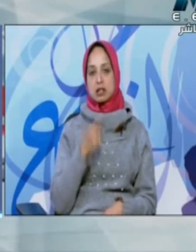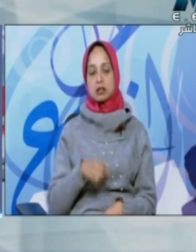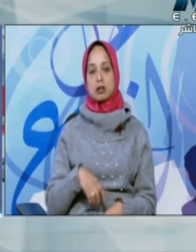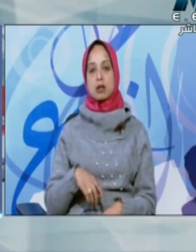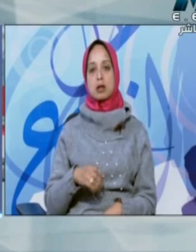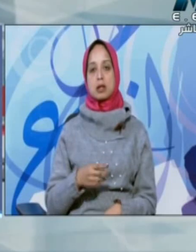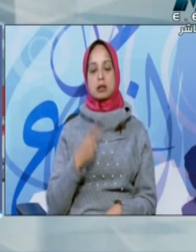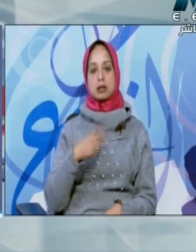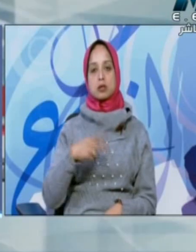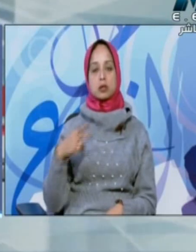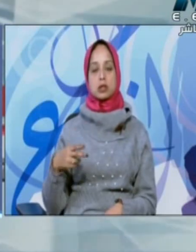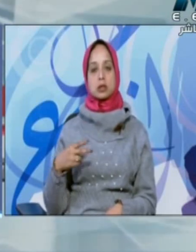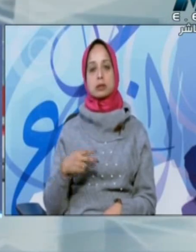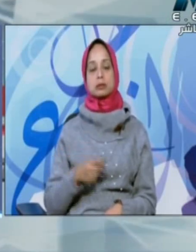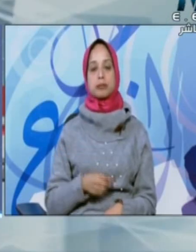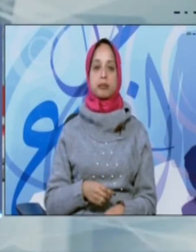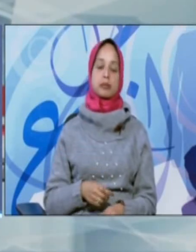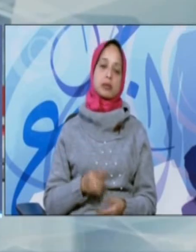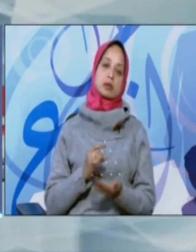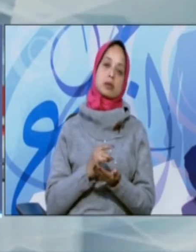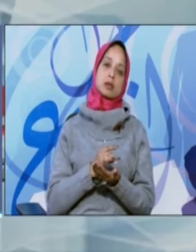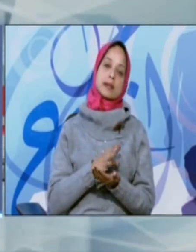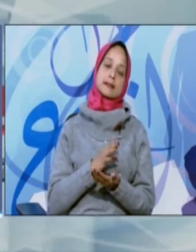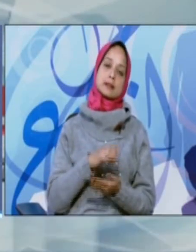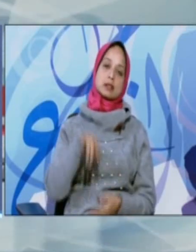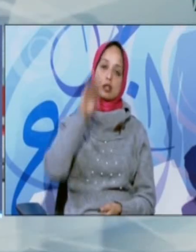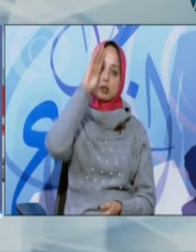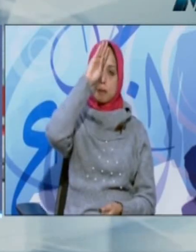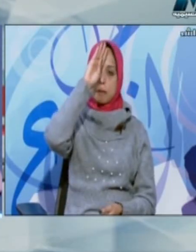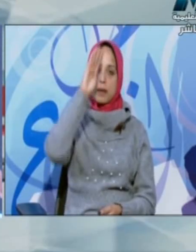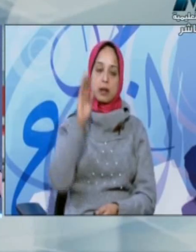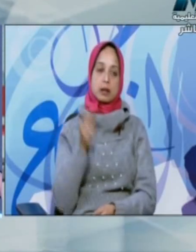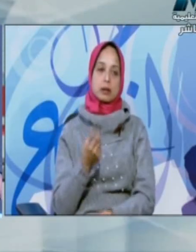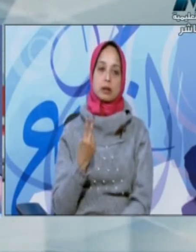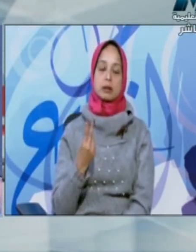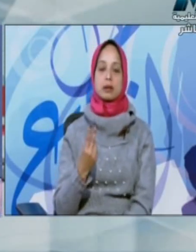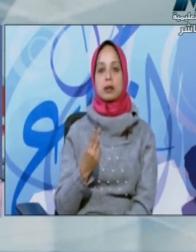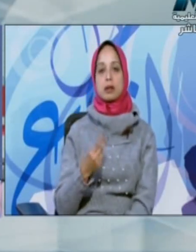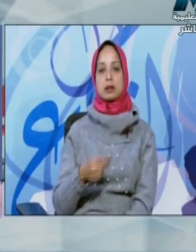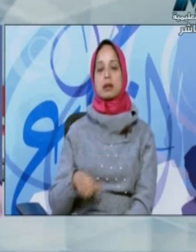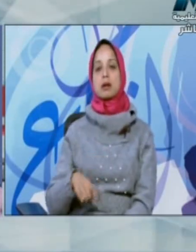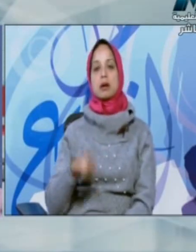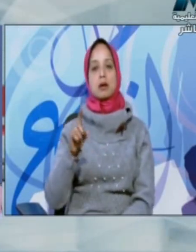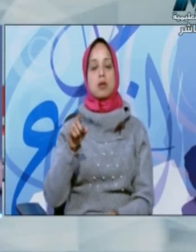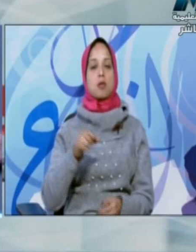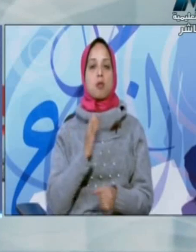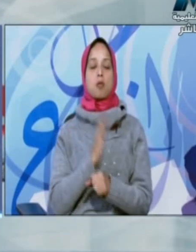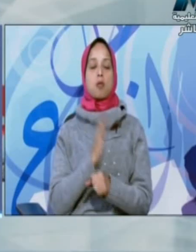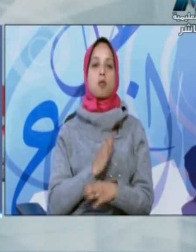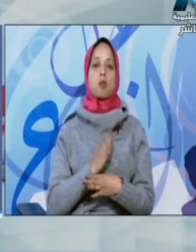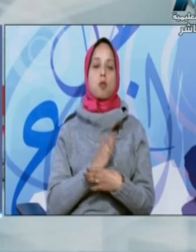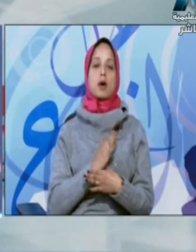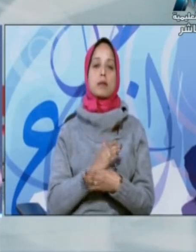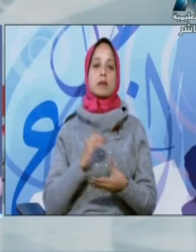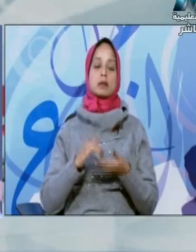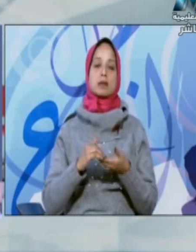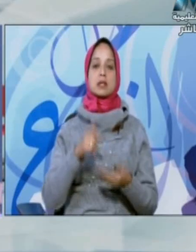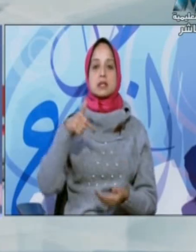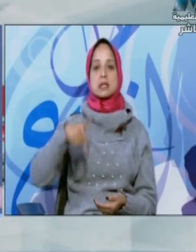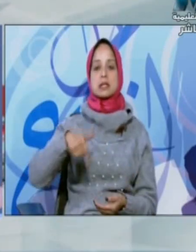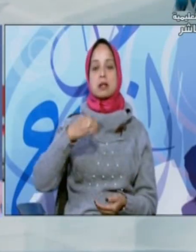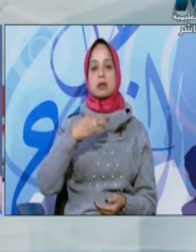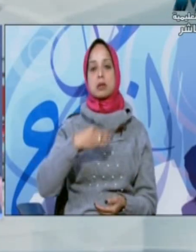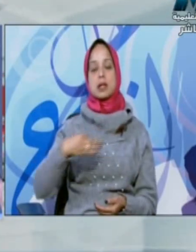تقول ايه؟ عزل الملك. اتنين، الغاء معاهده 36 والغاء